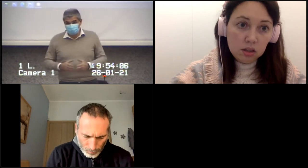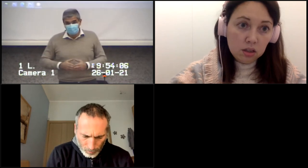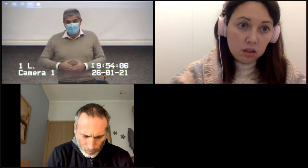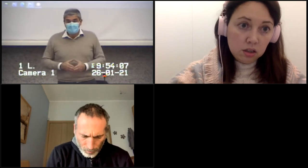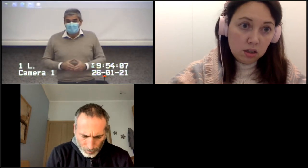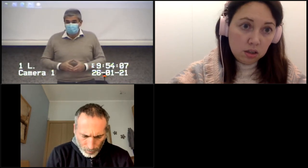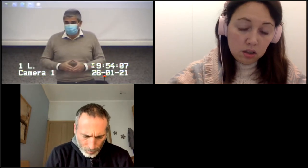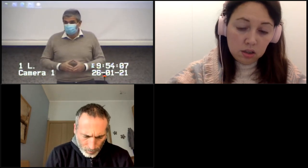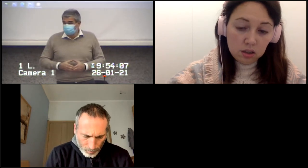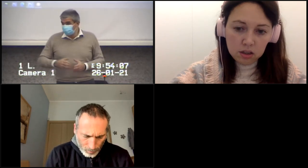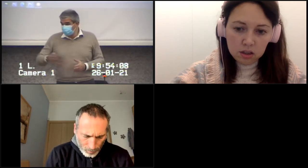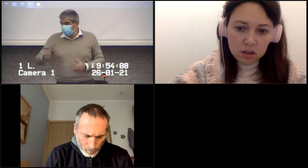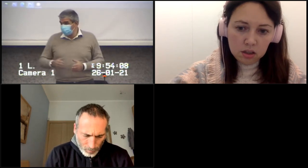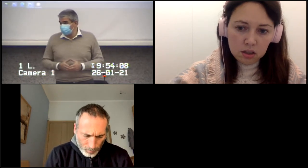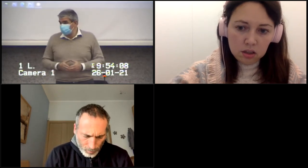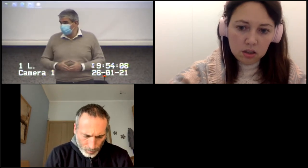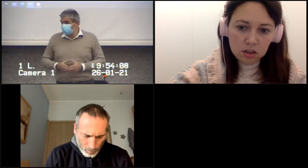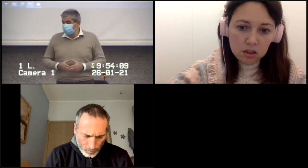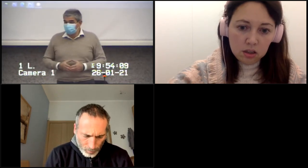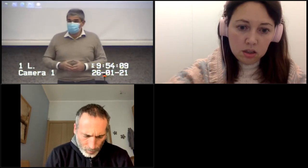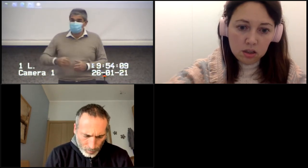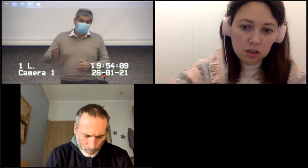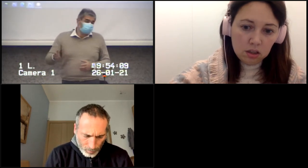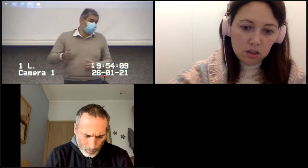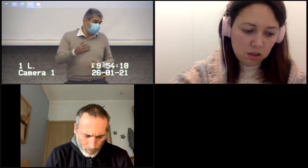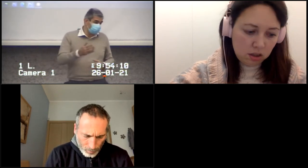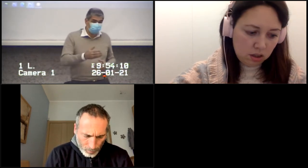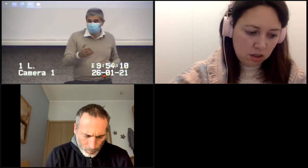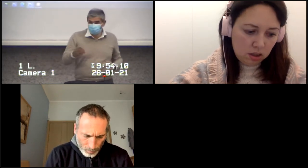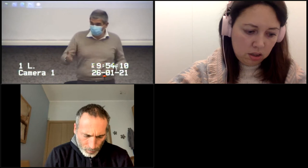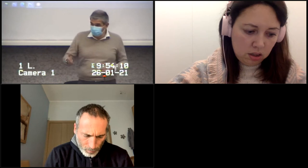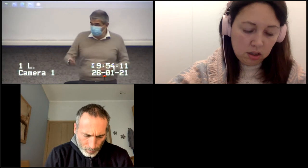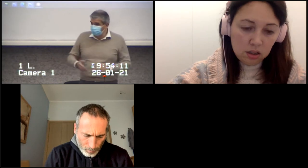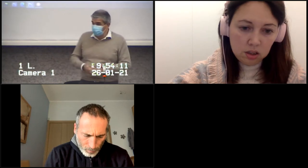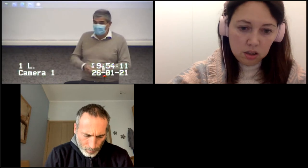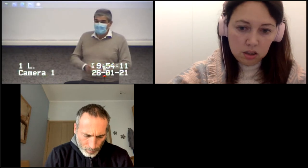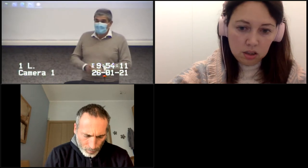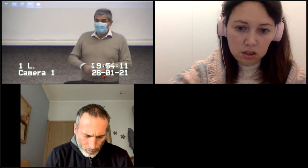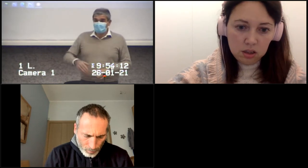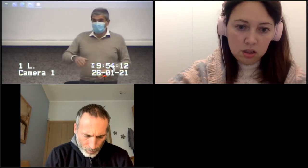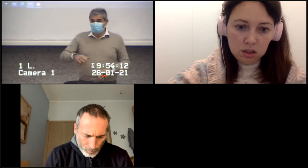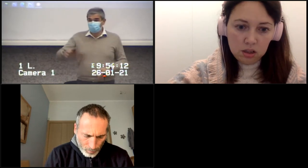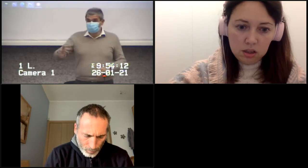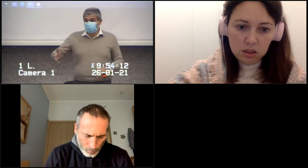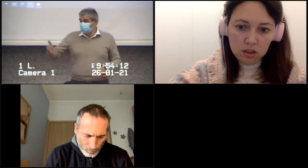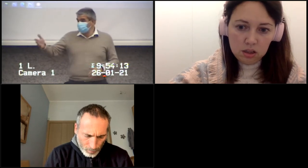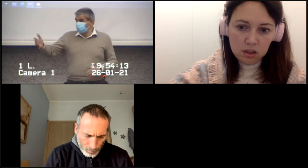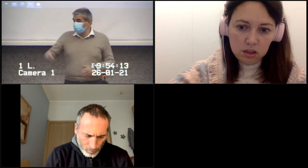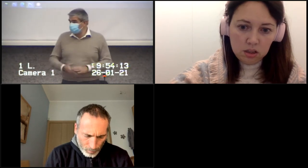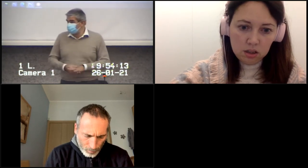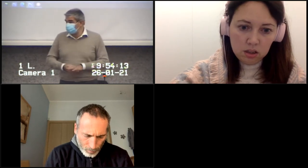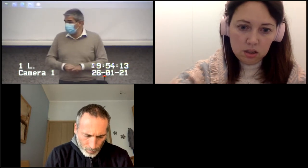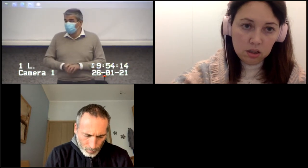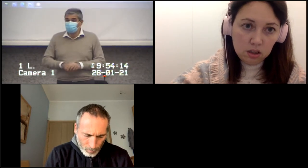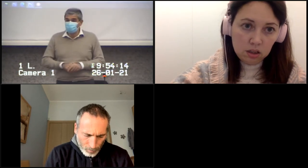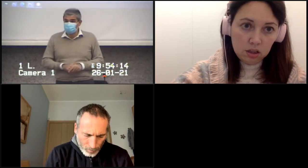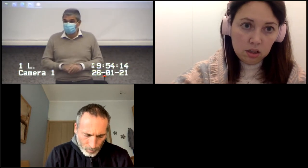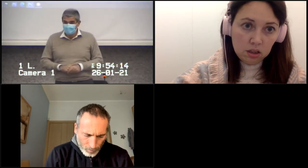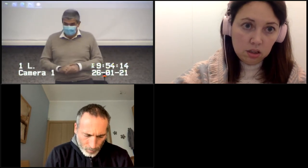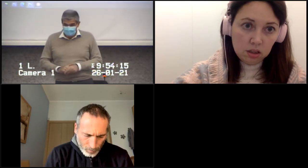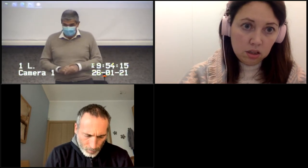centro Edison, sempre in Viale Edison, acquisendo a patrimonio dell'ente il piano terra dove abbiamo spostato